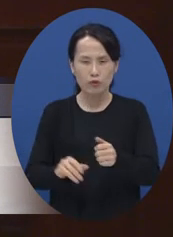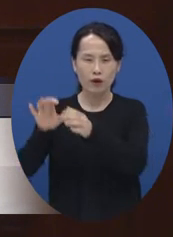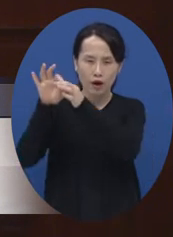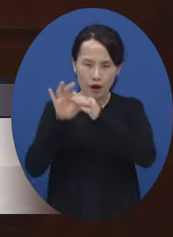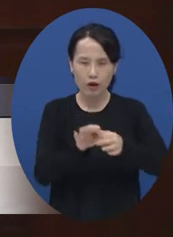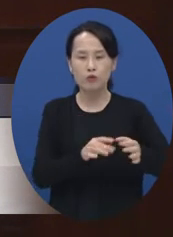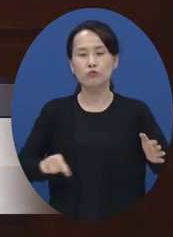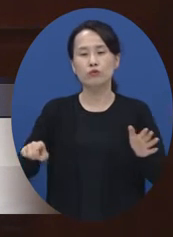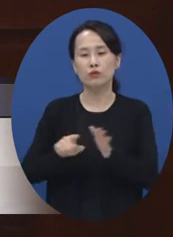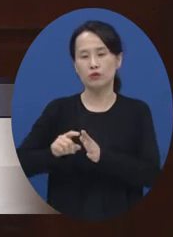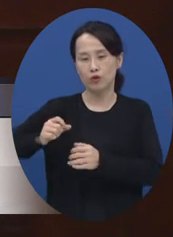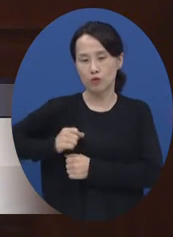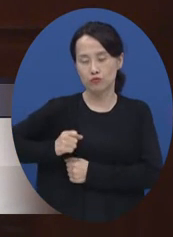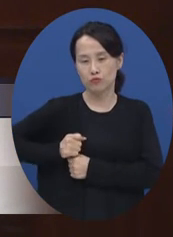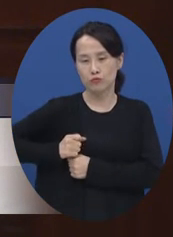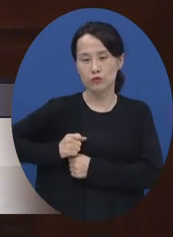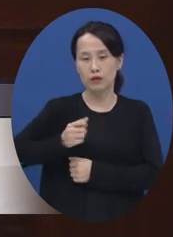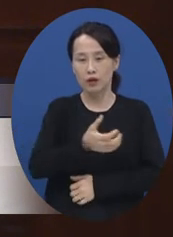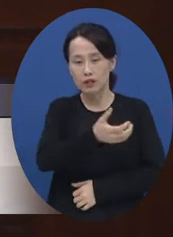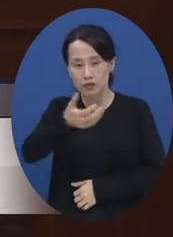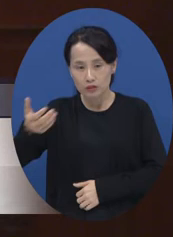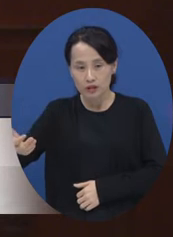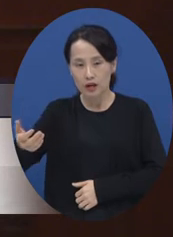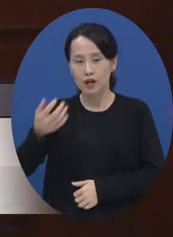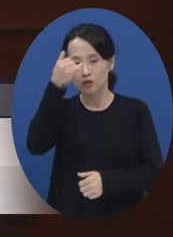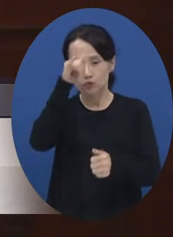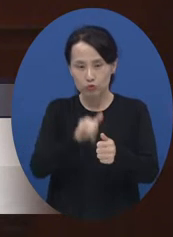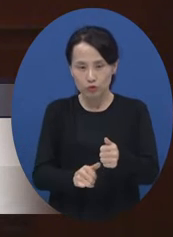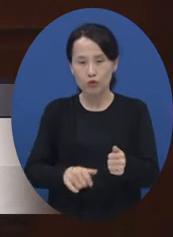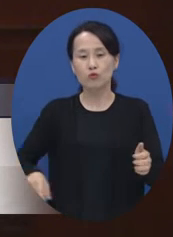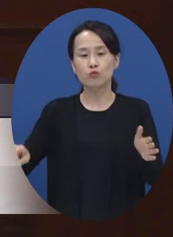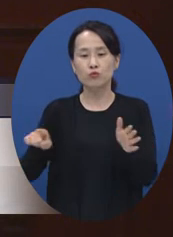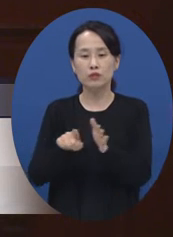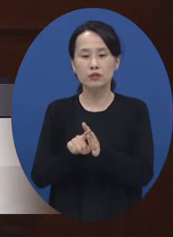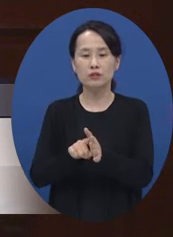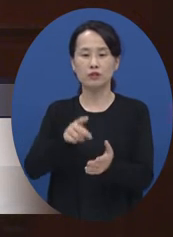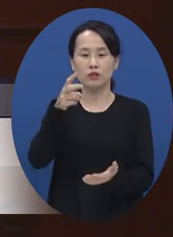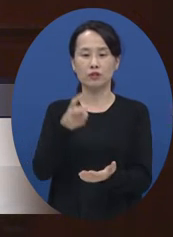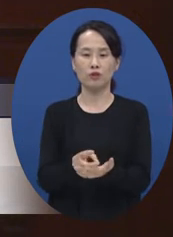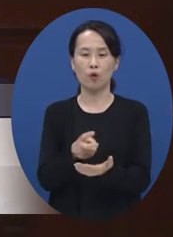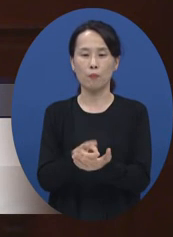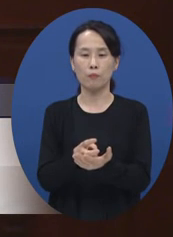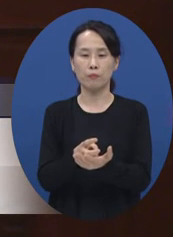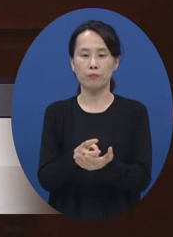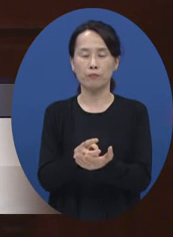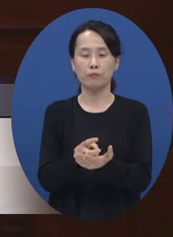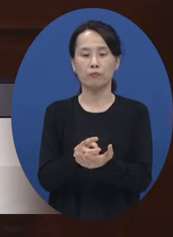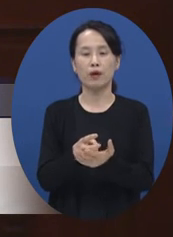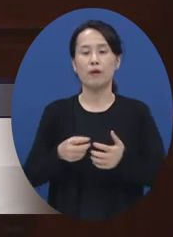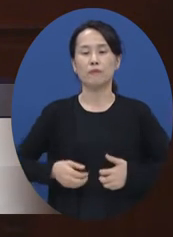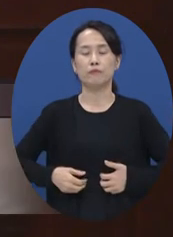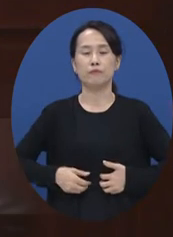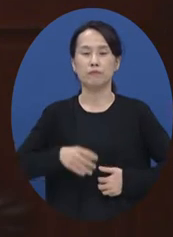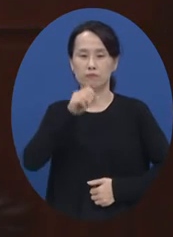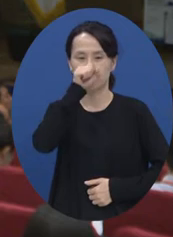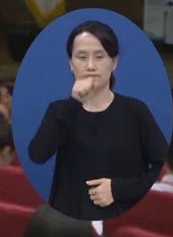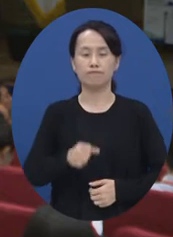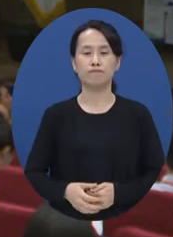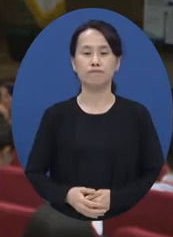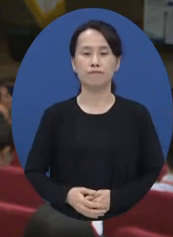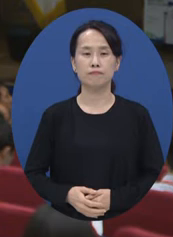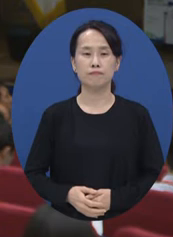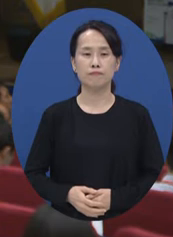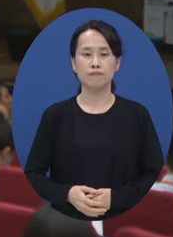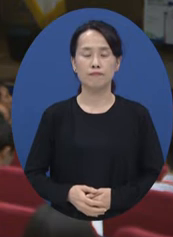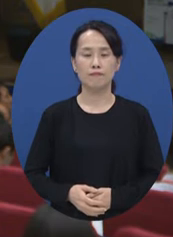풍 부대가 떠나더라도 충성을 할 수 있도록 하는 제도적인 장비 입법이 되었으면 좋겠고